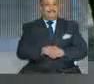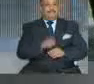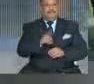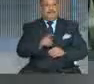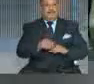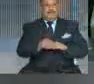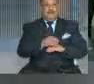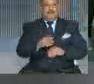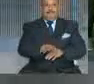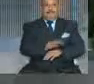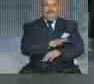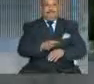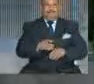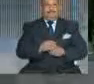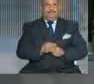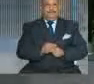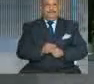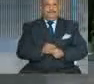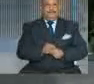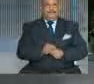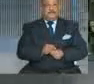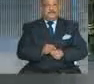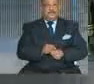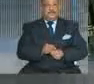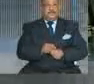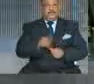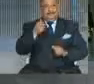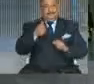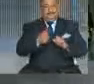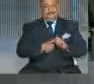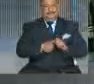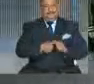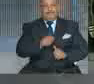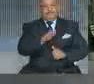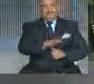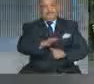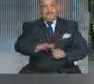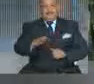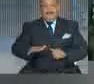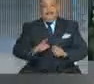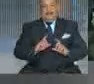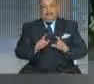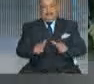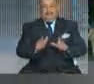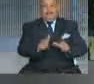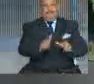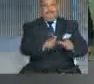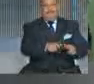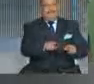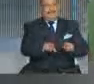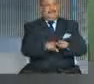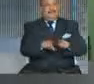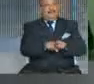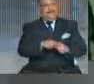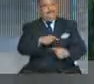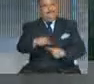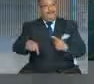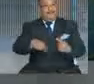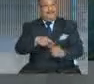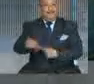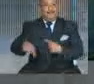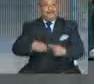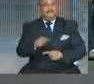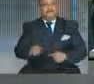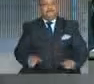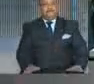عامة من صعوبات على مستوى الدعم المادي والمعنوي لرياضيين حققوا ألقاب وتتويجات